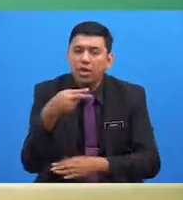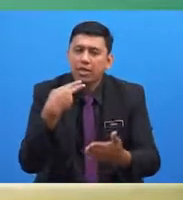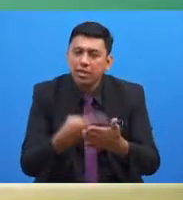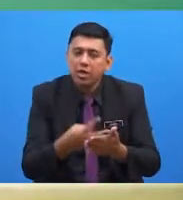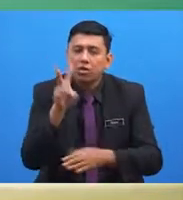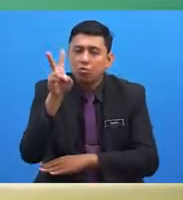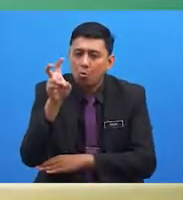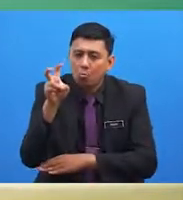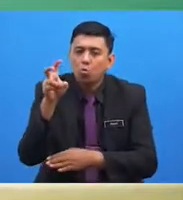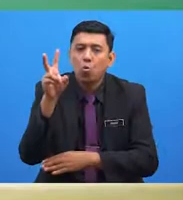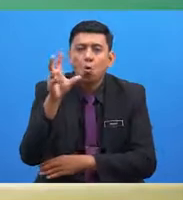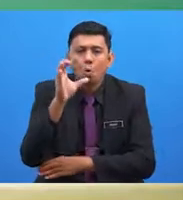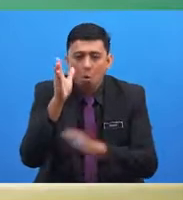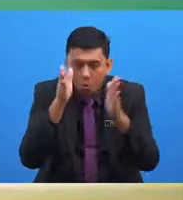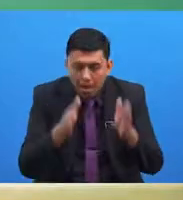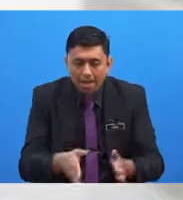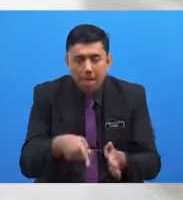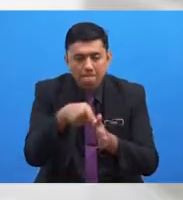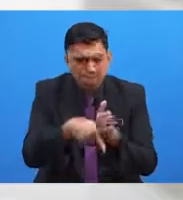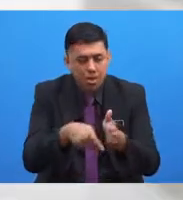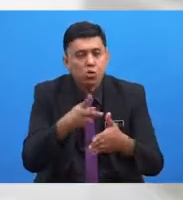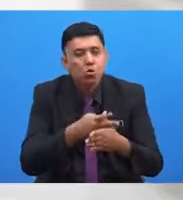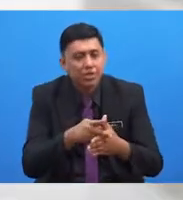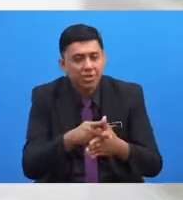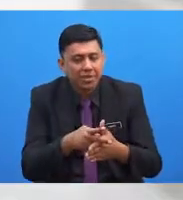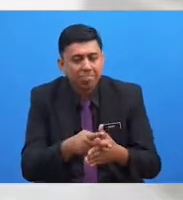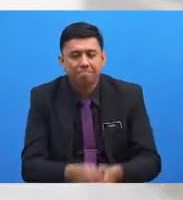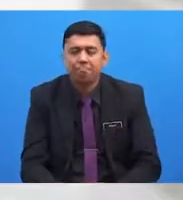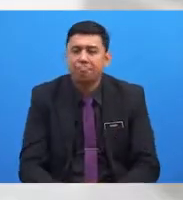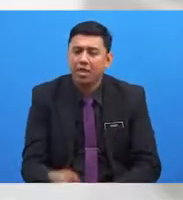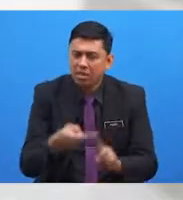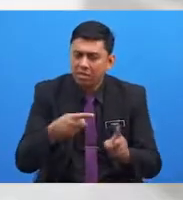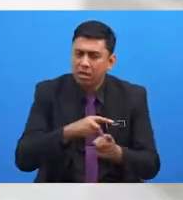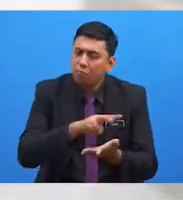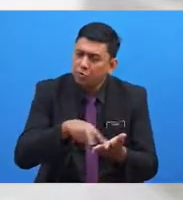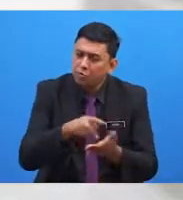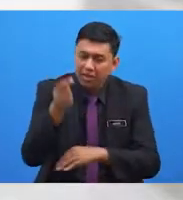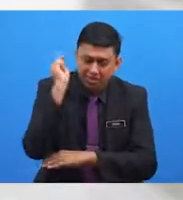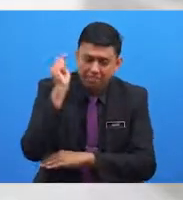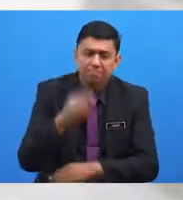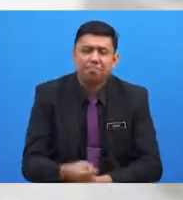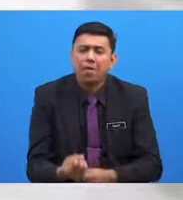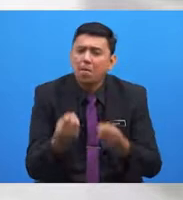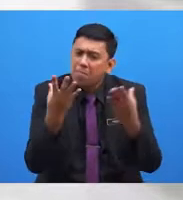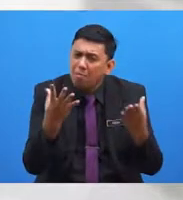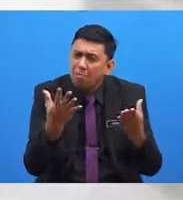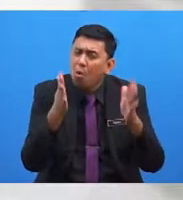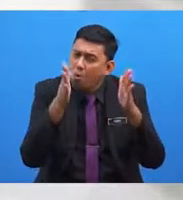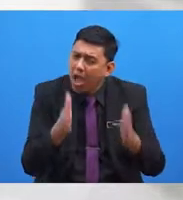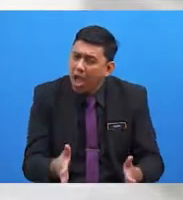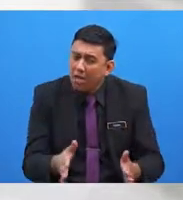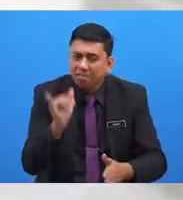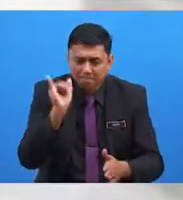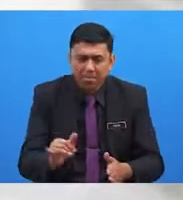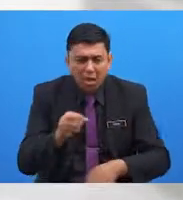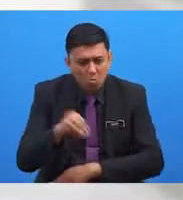2 hingga 20 orang perkongsi. Dari video yang dipaparkan tadi, saya nak tanya, berapa ramai orang